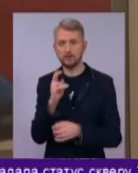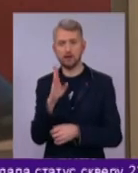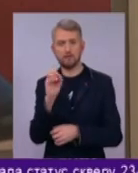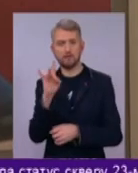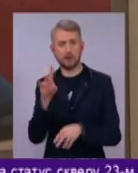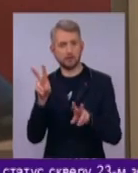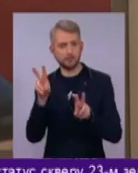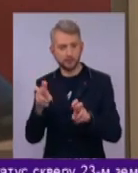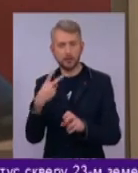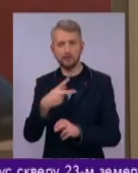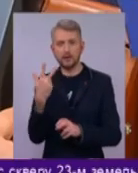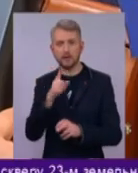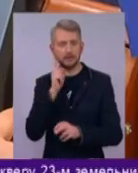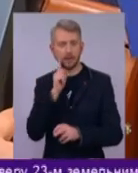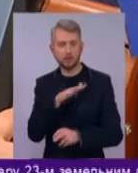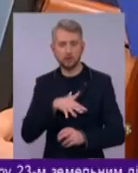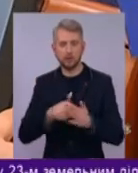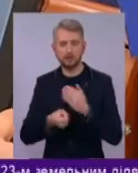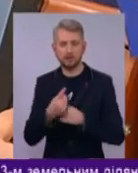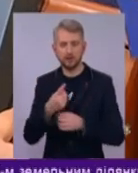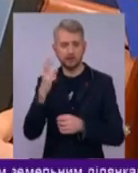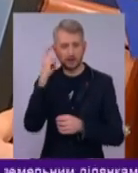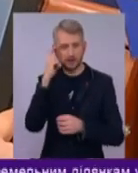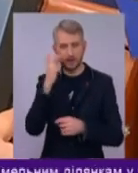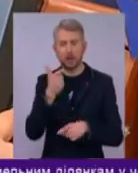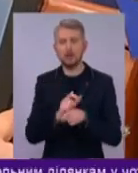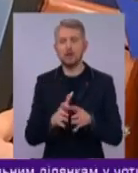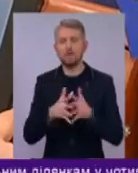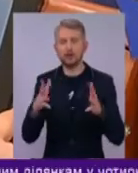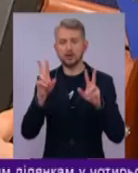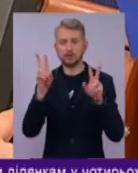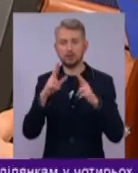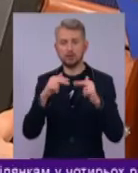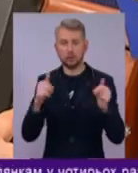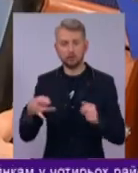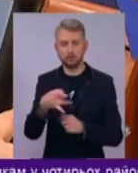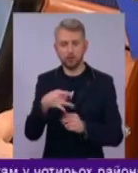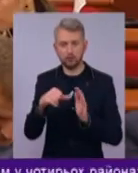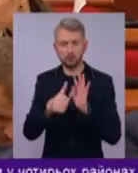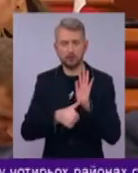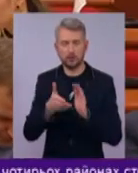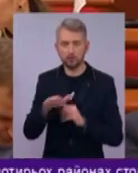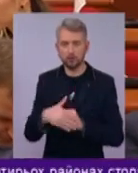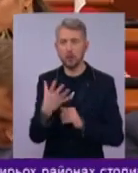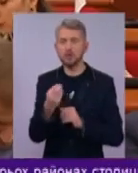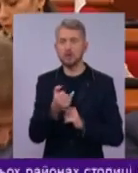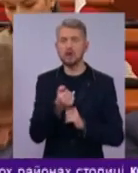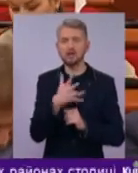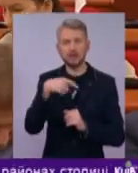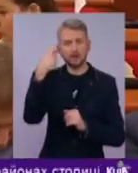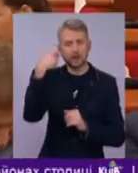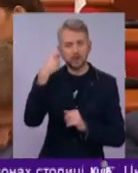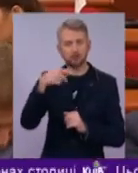скверами. 23 зелених зони з'явились у столиці. Найбільше у Дніпровському районі – 16. Ще по кілька у